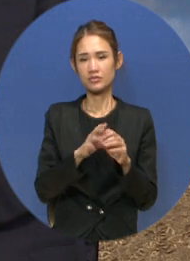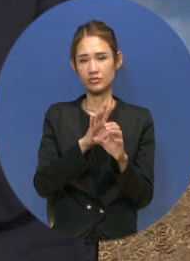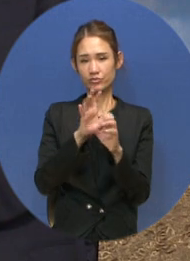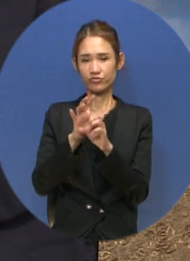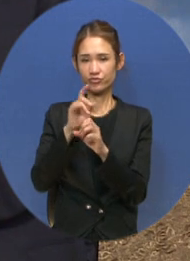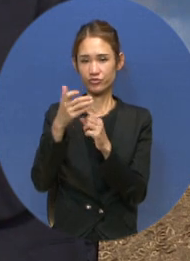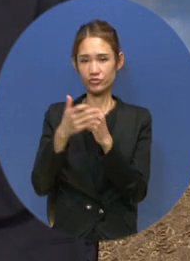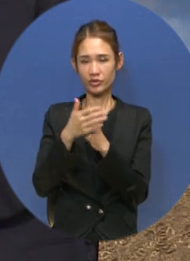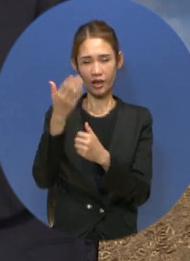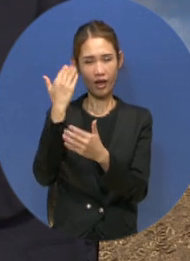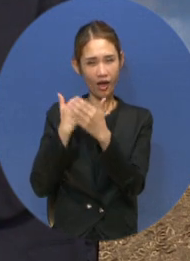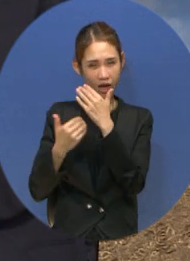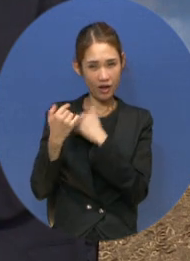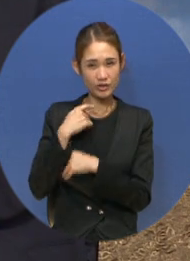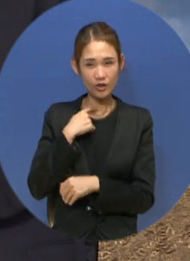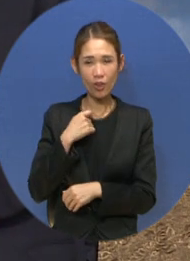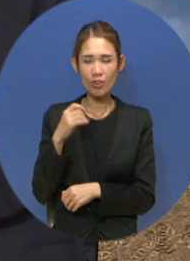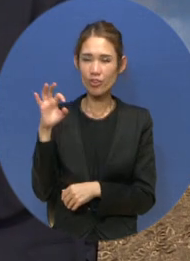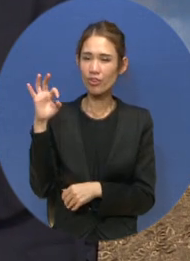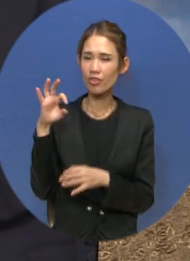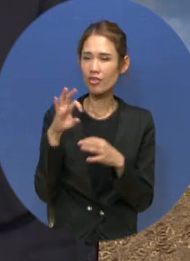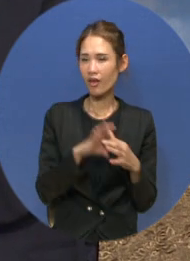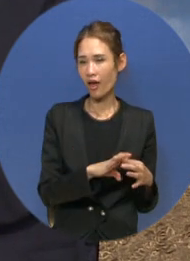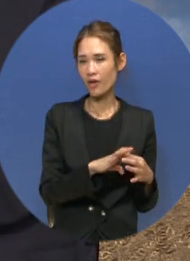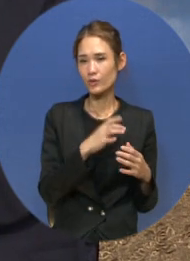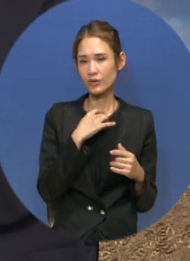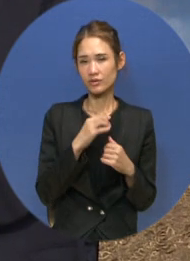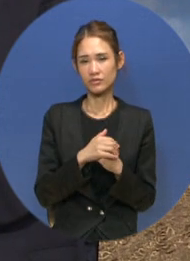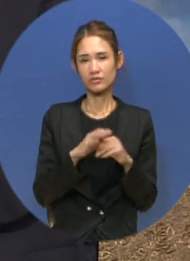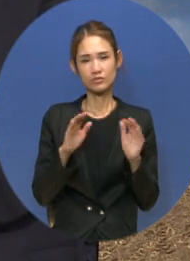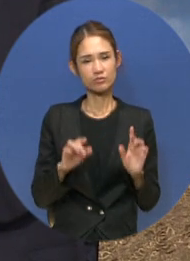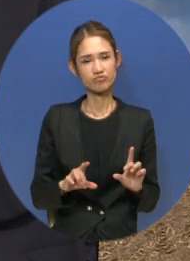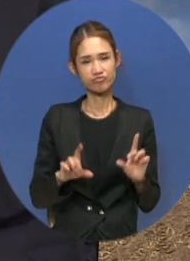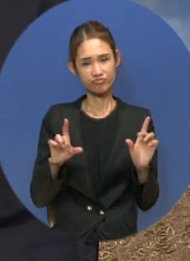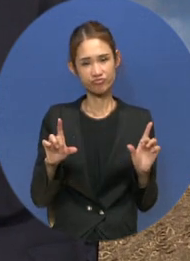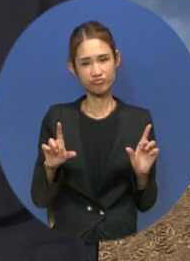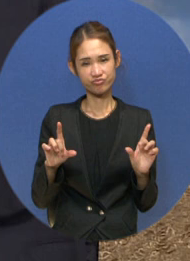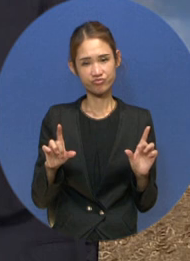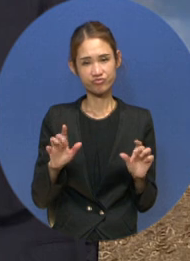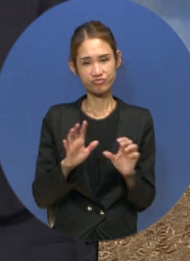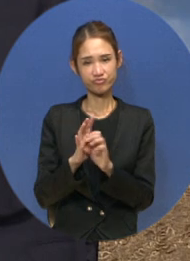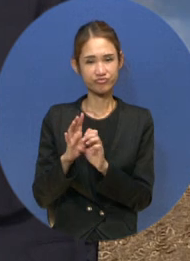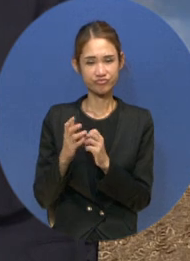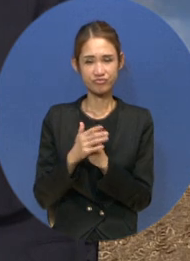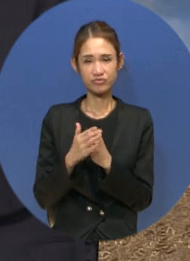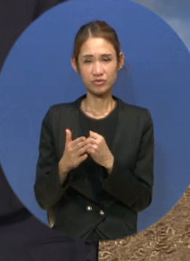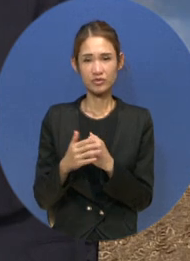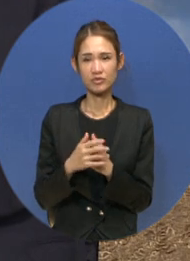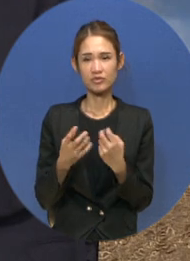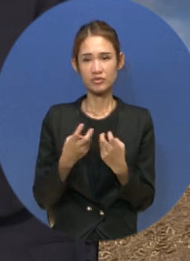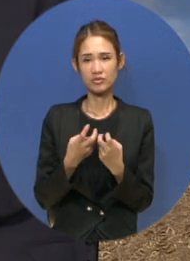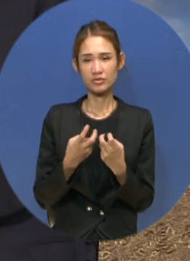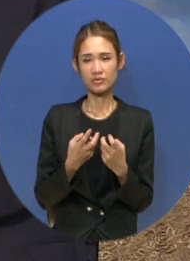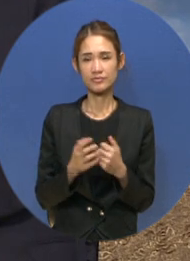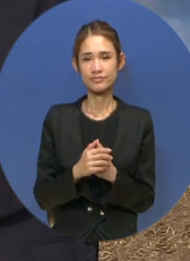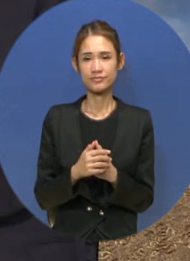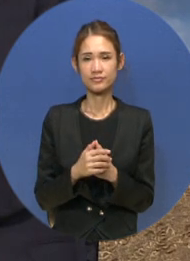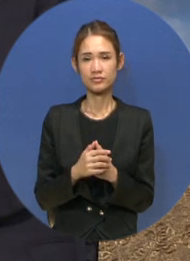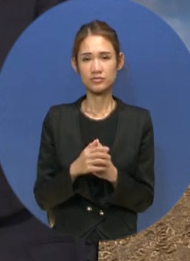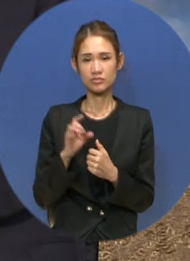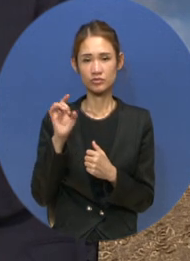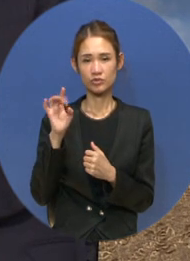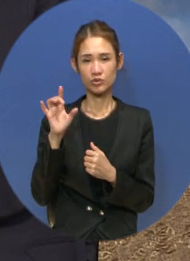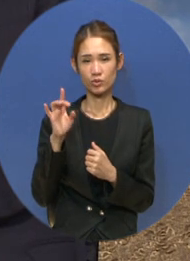코로나19 이전부터 해오신 네, 것으로 알고 있는데 계속 해온 사업입니다. 요 올해는 그럼 코로나19 때문에 어떻게 그래서 진행되나요? 원래 그 우리가